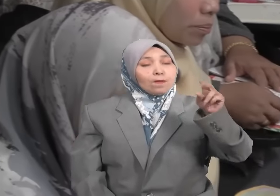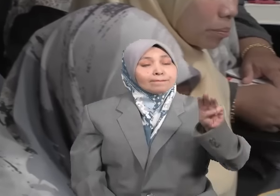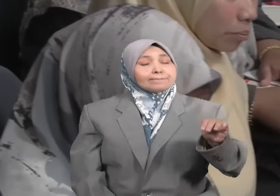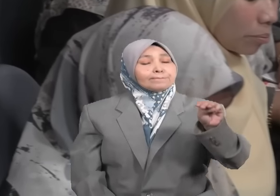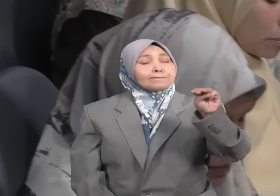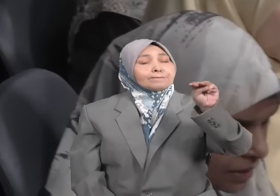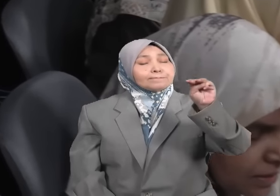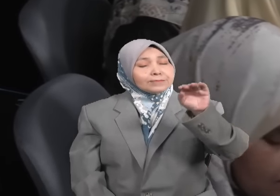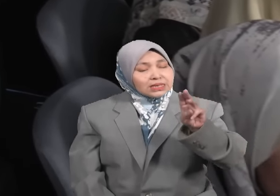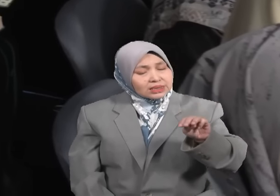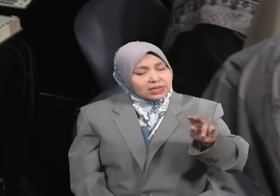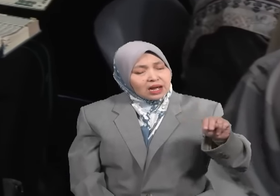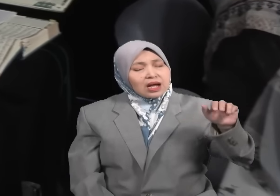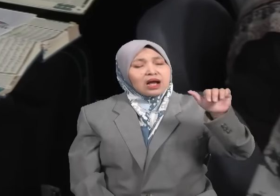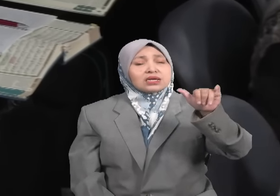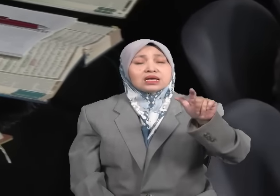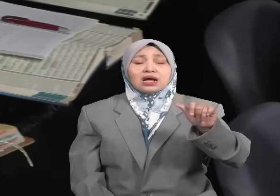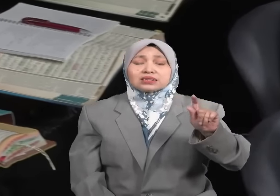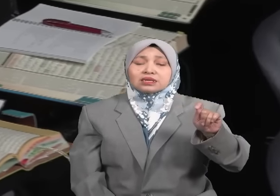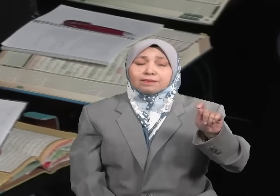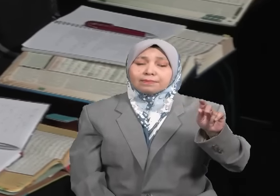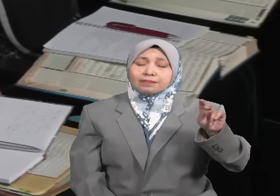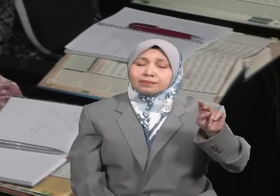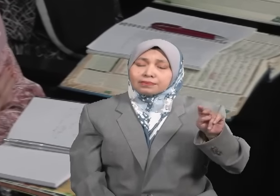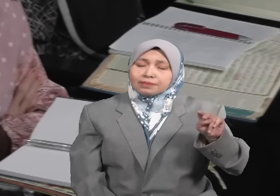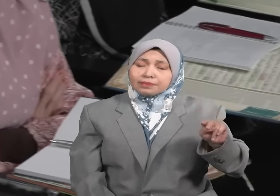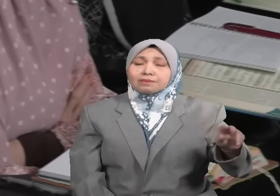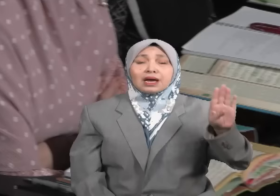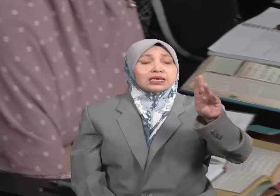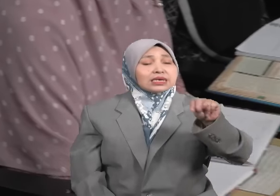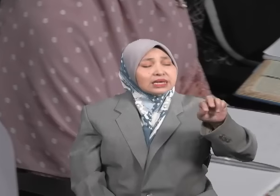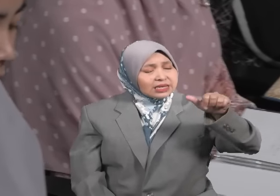آتَيْنَاهُمْ مِنْ آيَةٍ